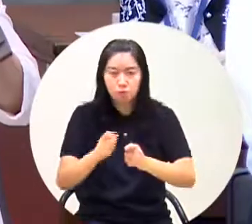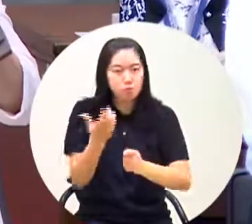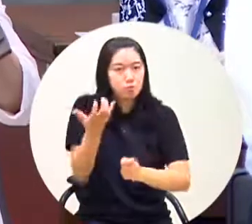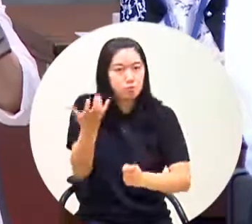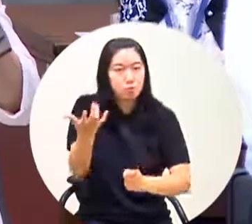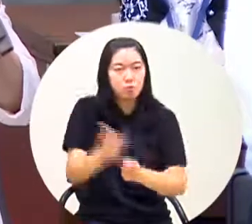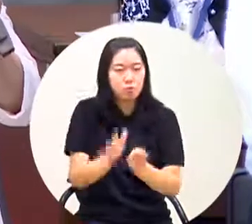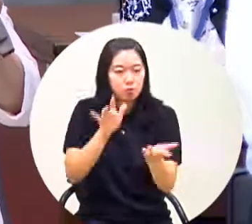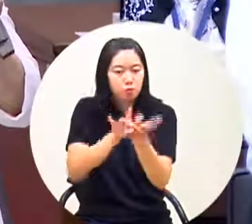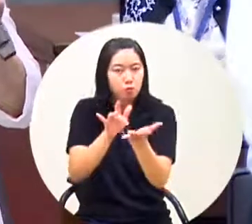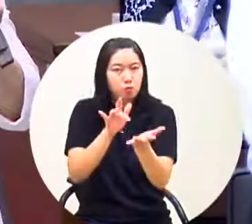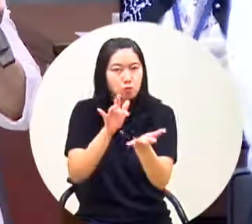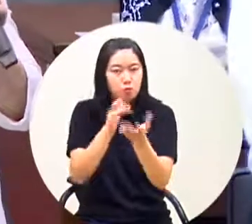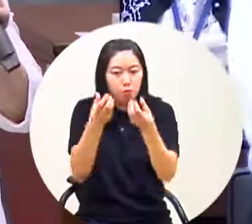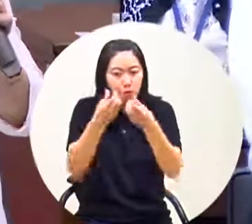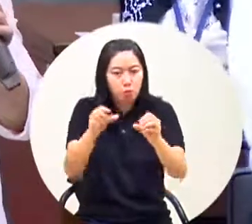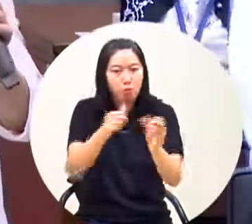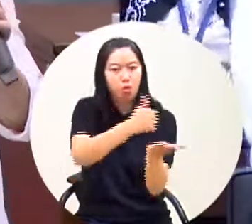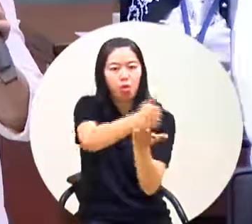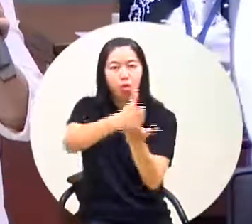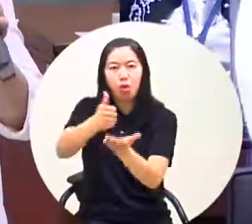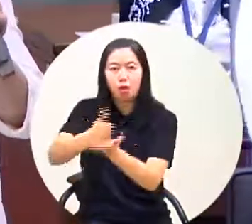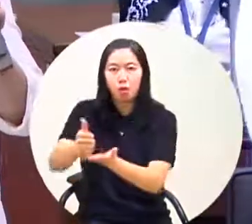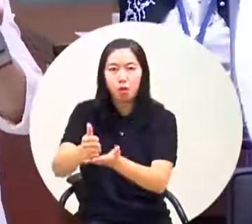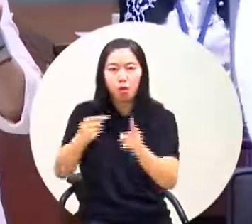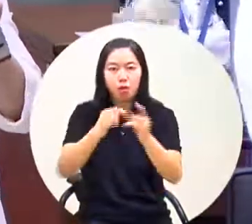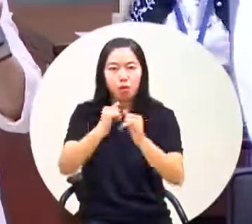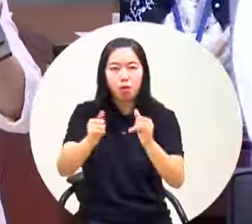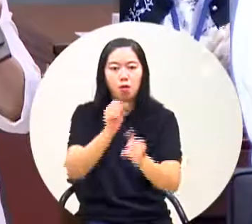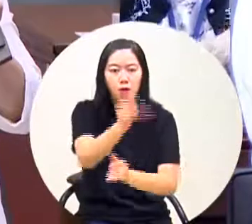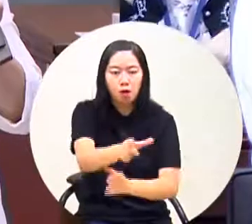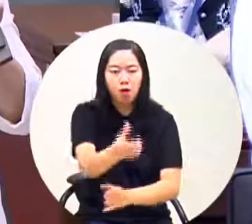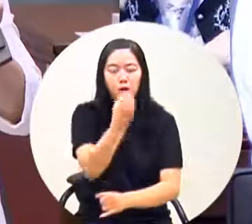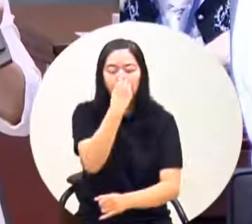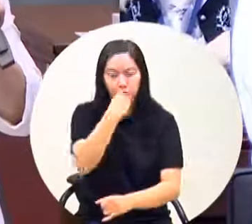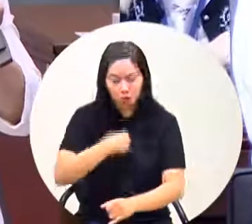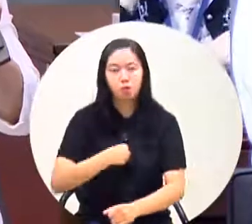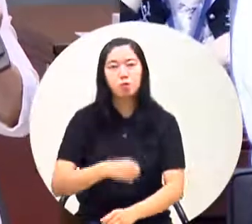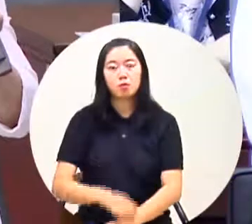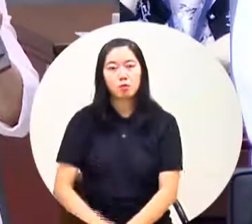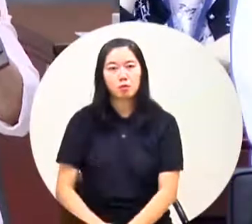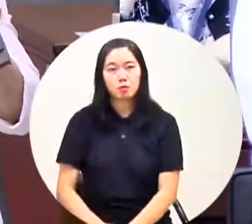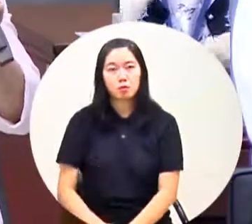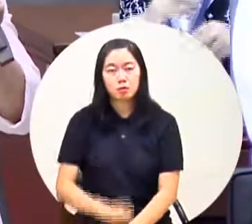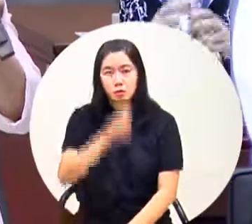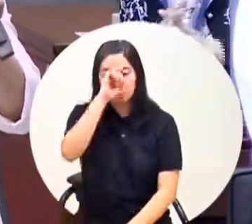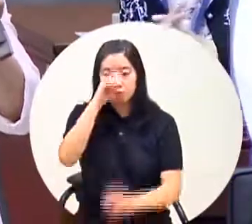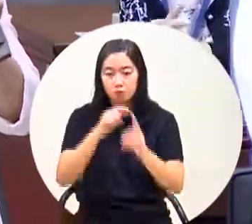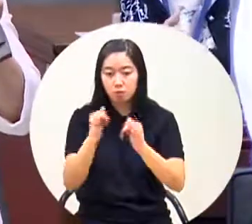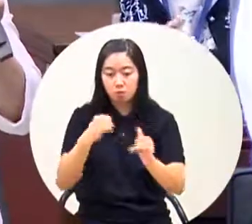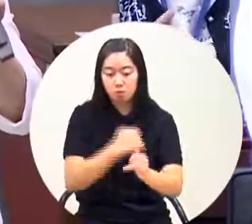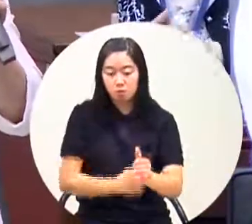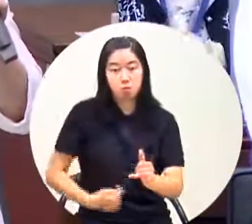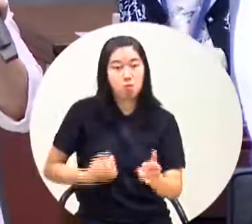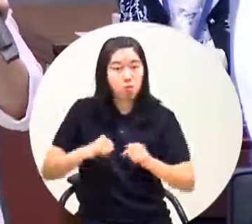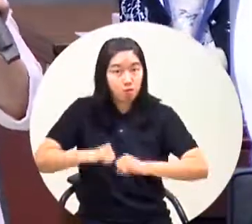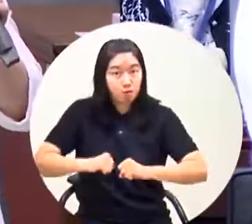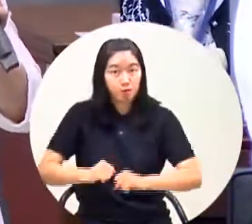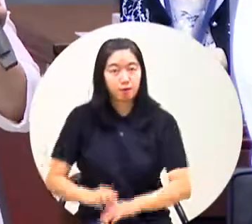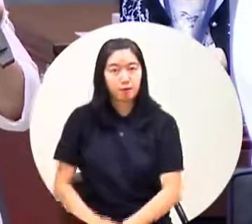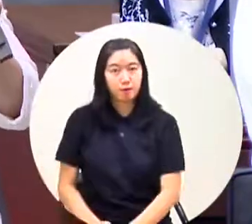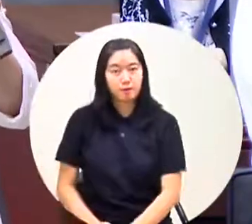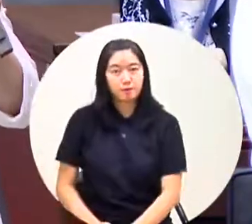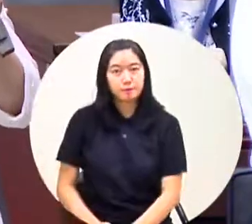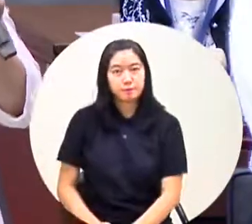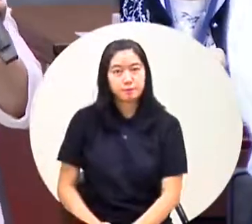蛋已经都流入我们消费者的肚子里面了，所以为着咱市民的健康安全，吼，希望咱